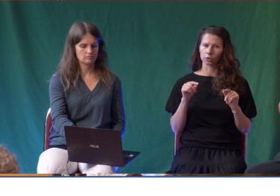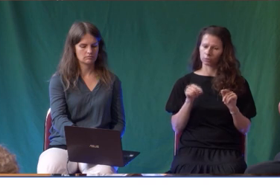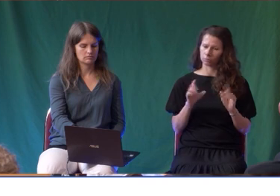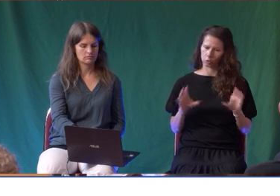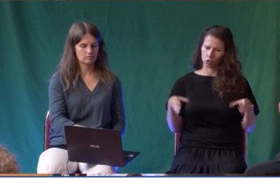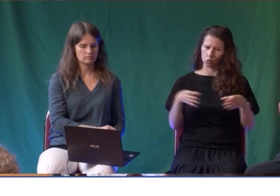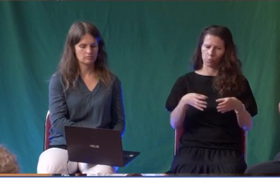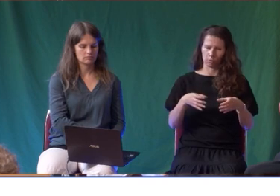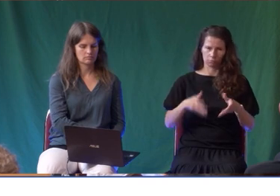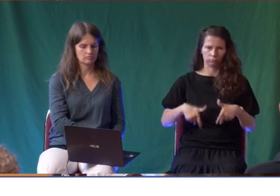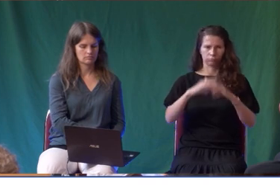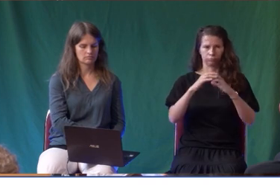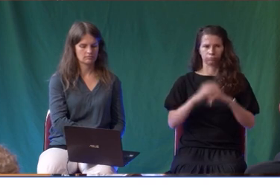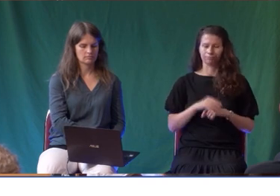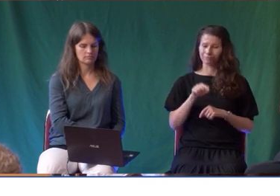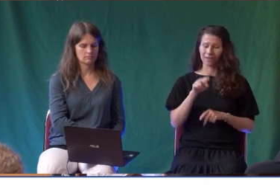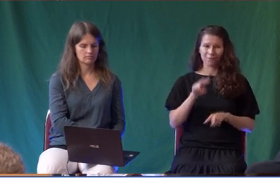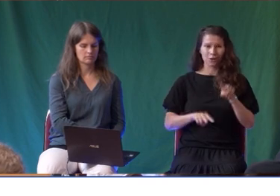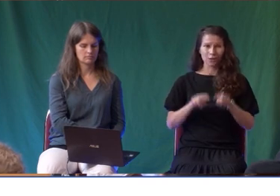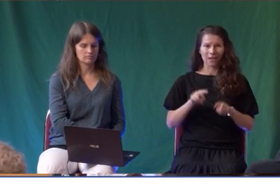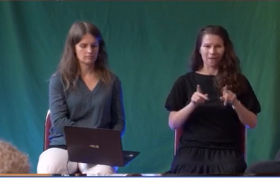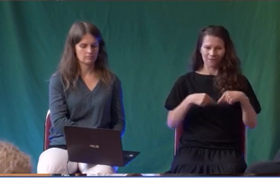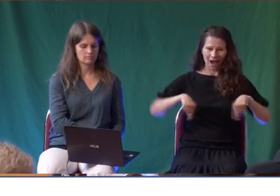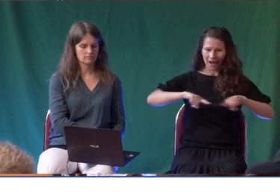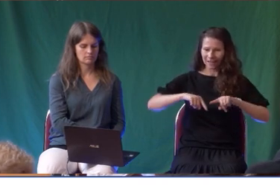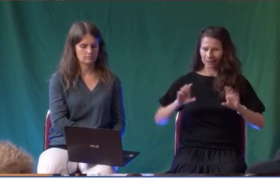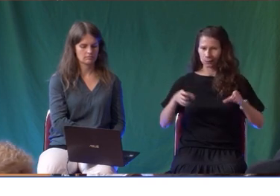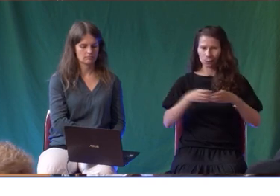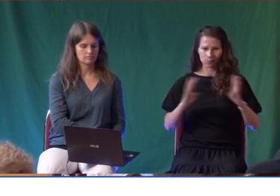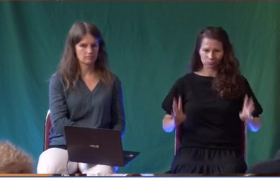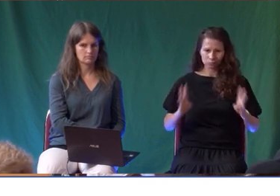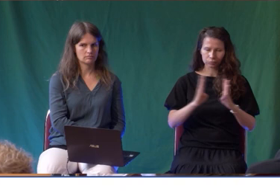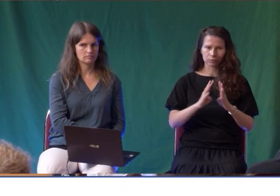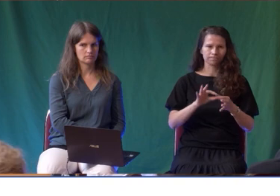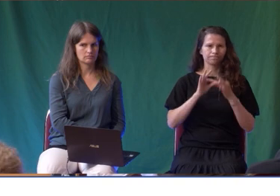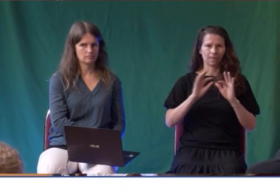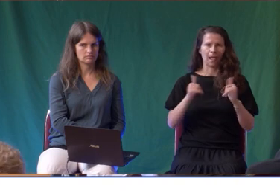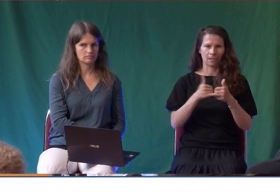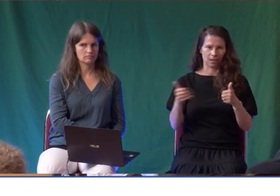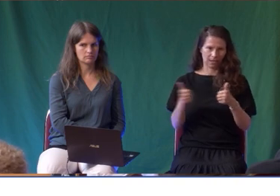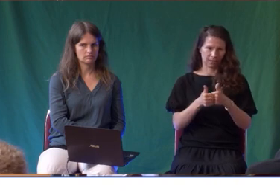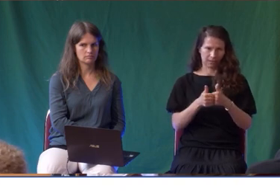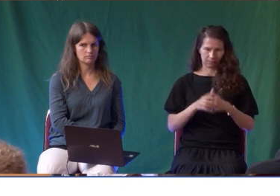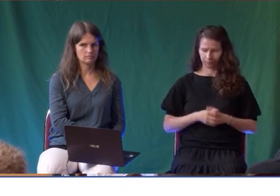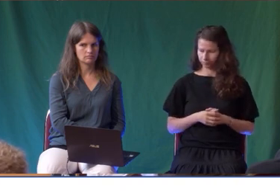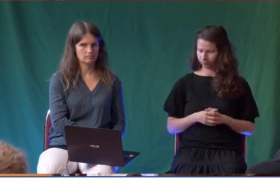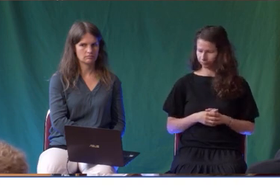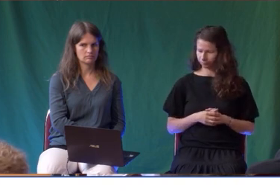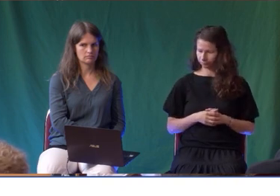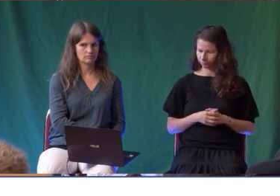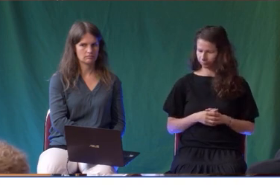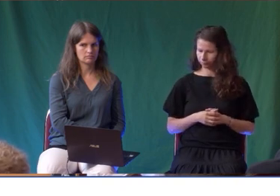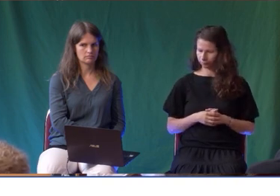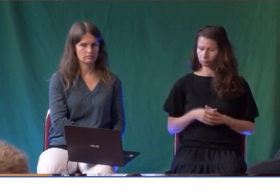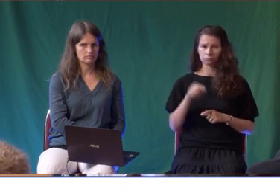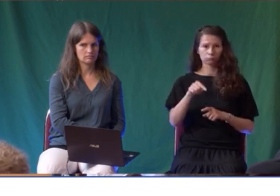dort kommen verschiedene Vereine und Gruppen im Bereich als elternassistenz zusammen hier kann man